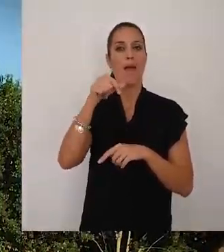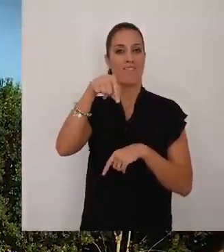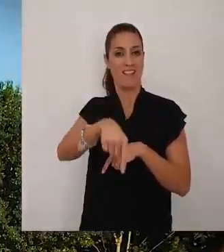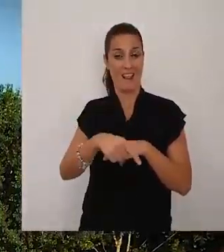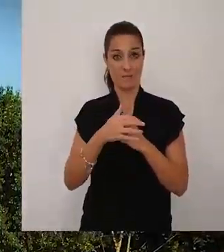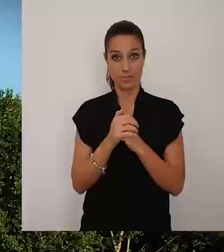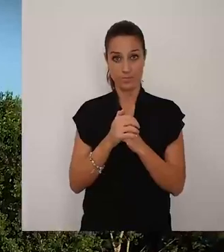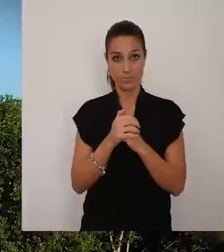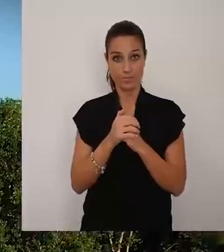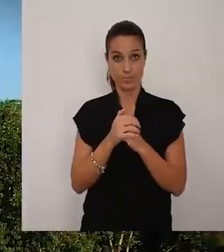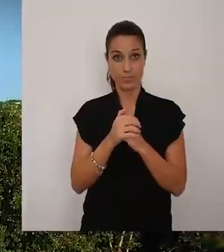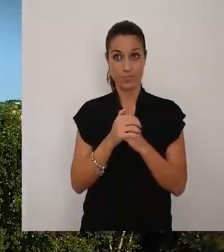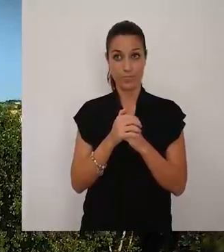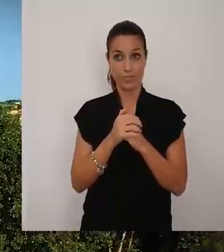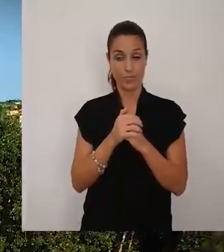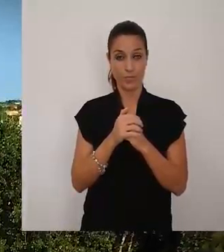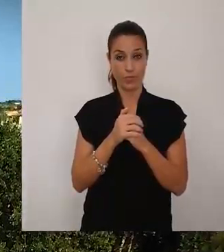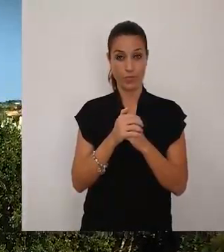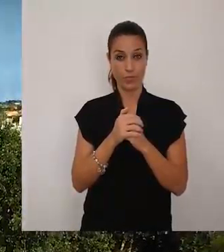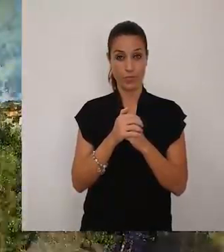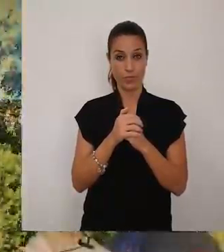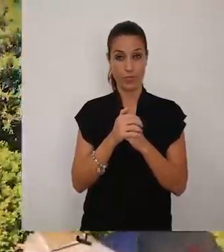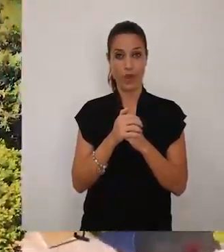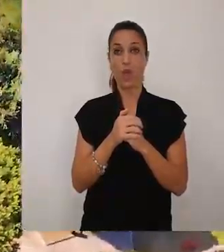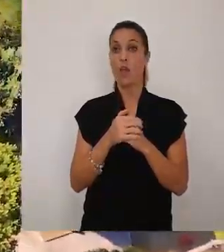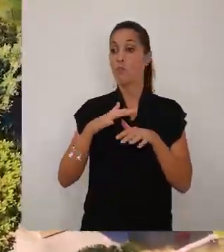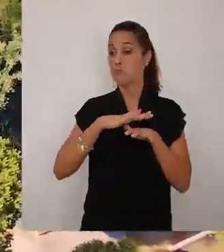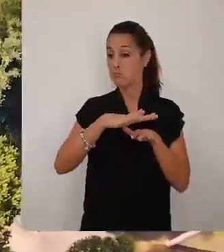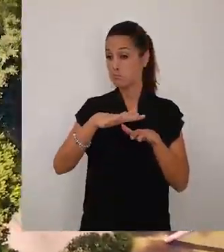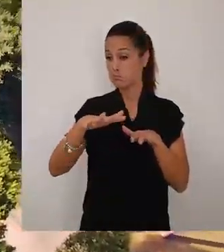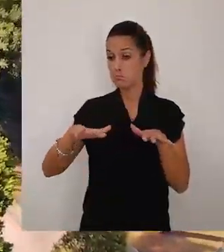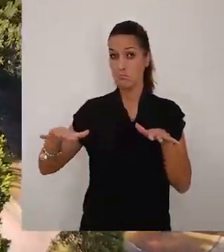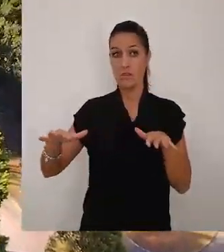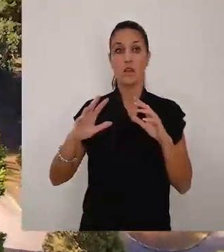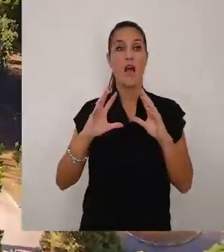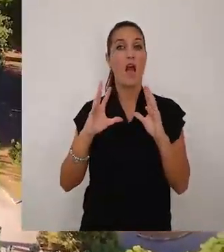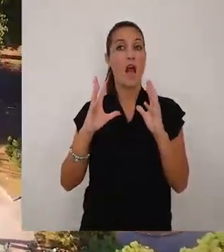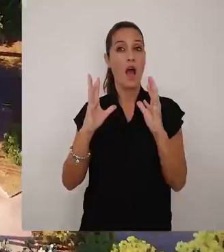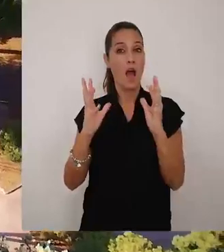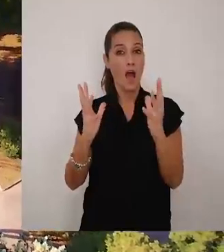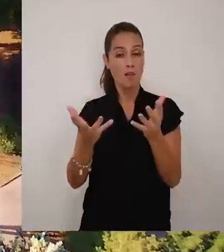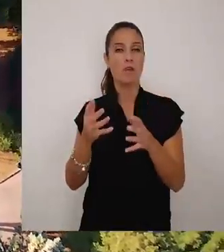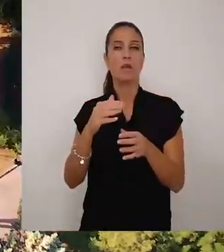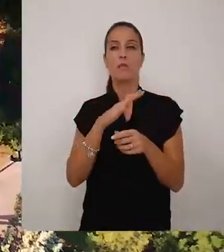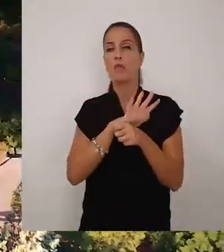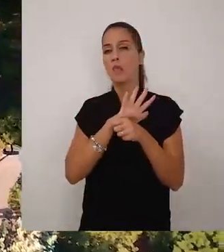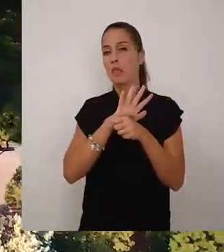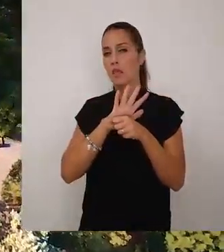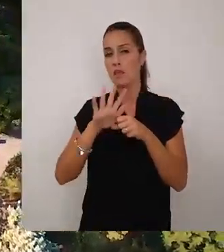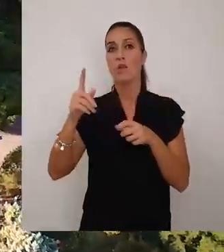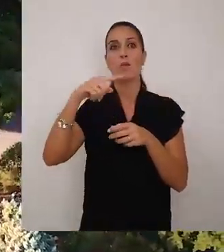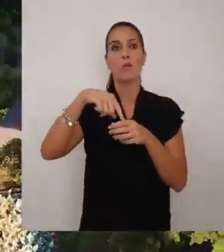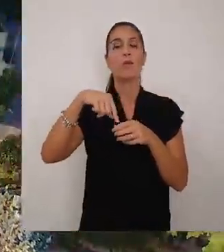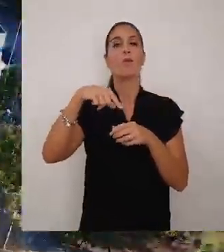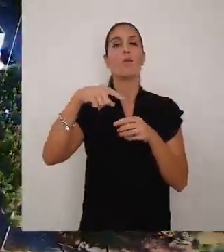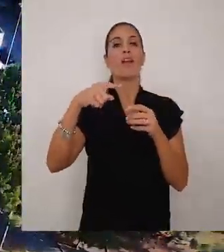Spostandoci verso il paese, ritroviamo l'abbondanza e la presenza assidua degli spazi verdi anche all'interno dell'abitato. Infatti il territorio